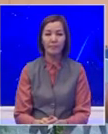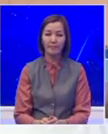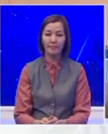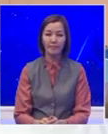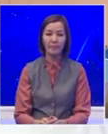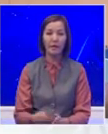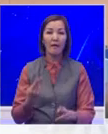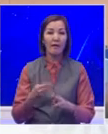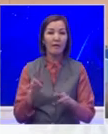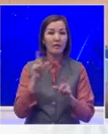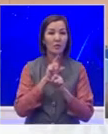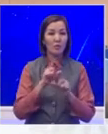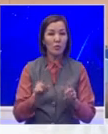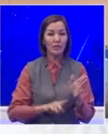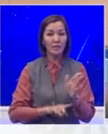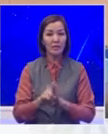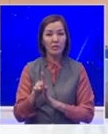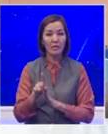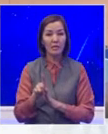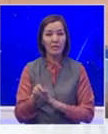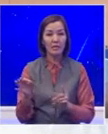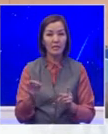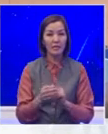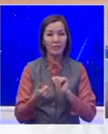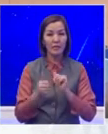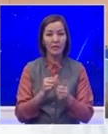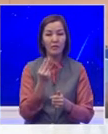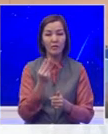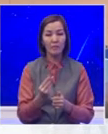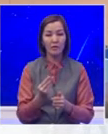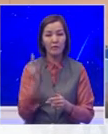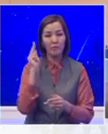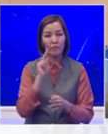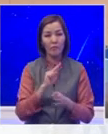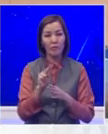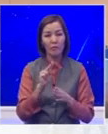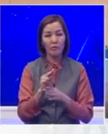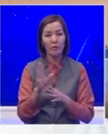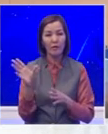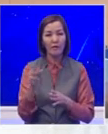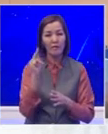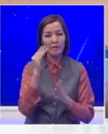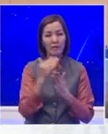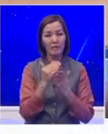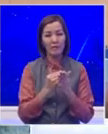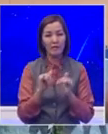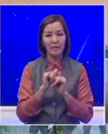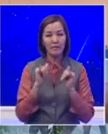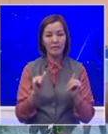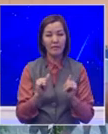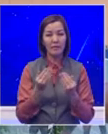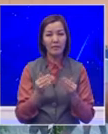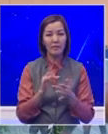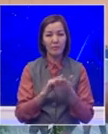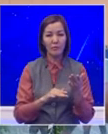Это школа гимназии изначально была нацелена на переход в цифровую форму обучения весь образовательный процесс развивался и